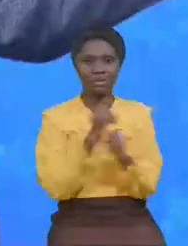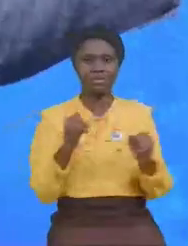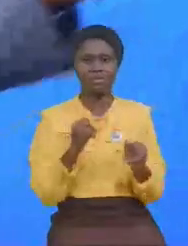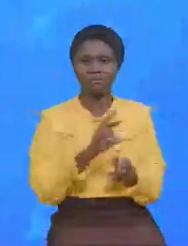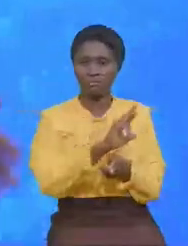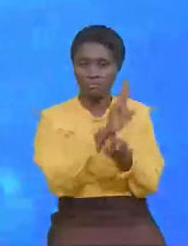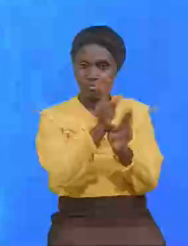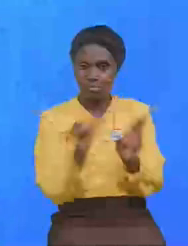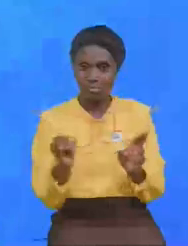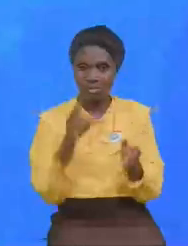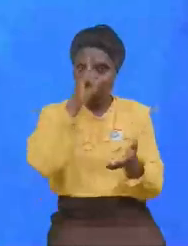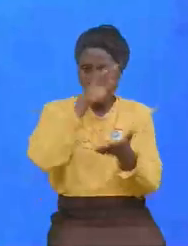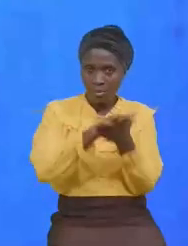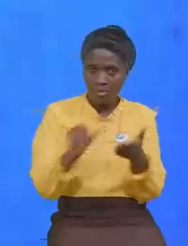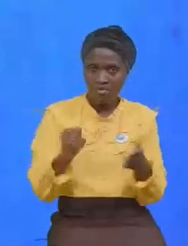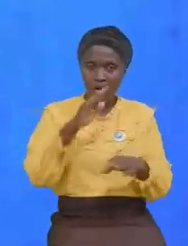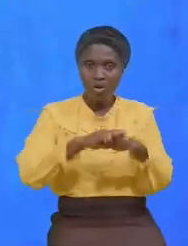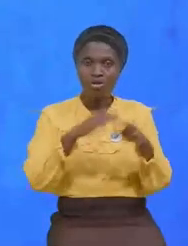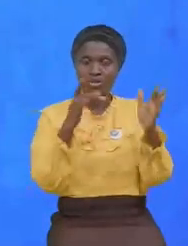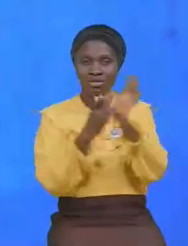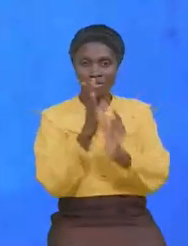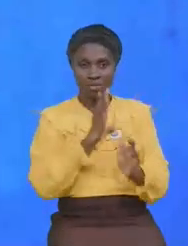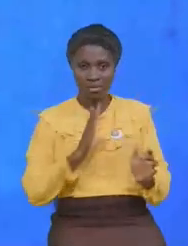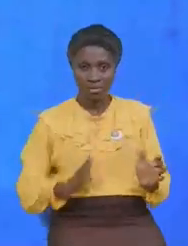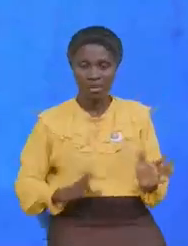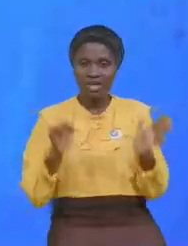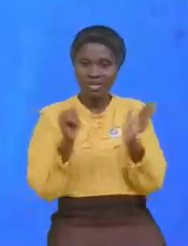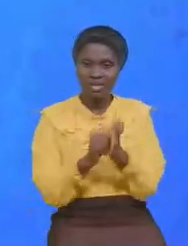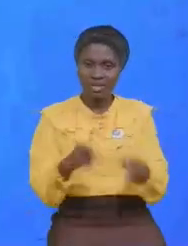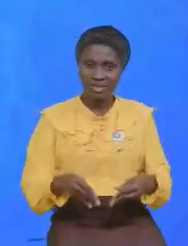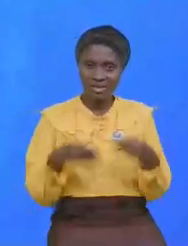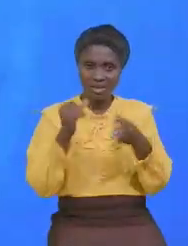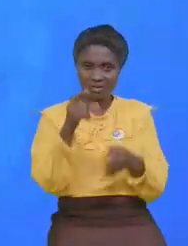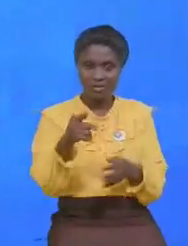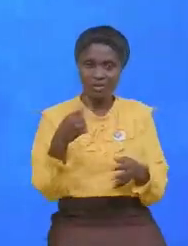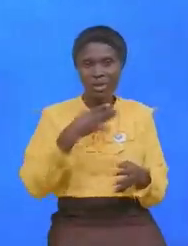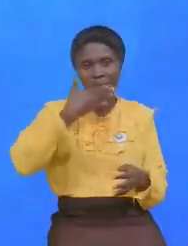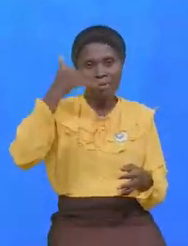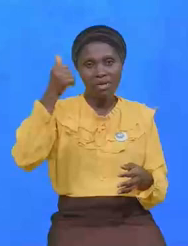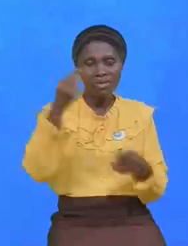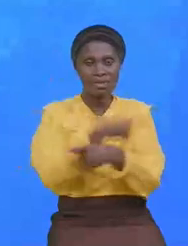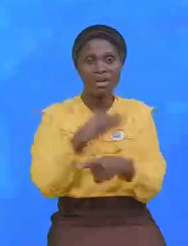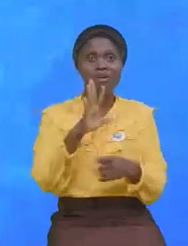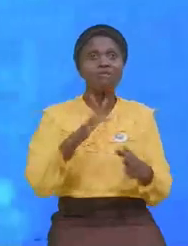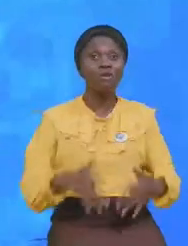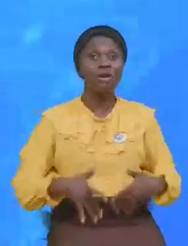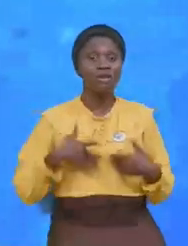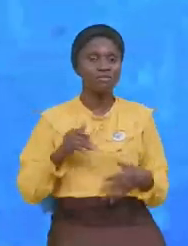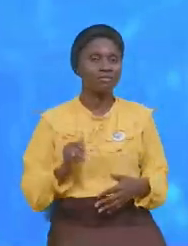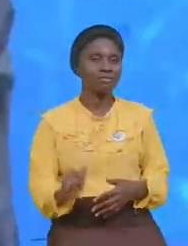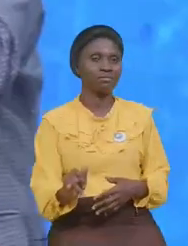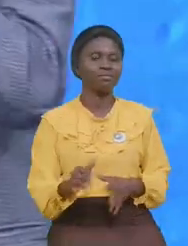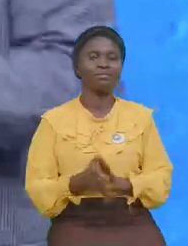Se repentir et croire au Seigneur Jésus-Christ vous accorde, vous offre le meilleur